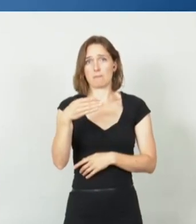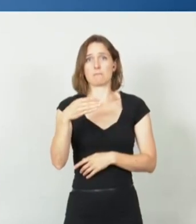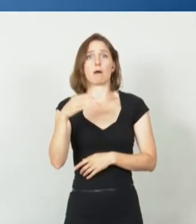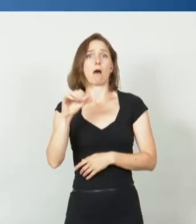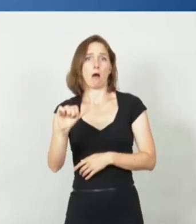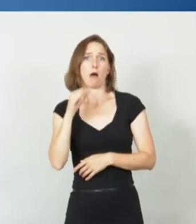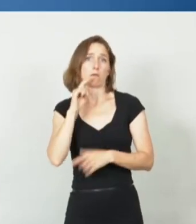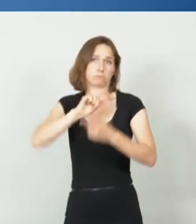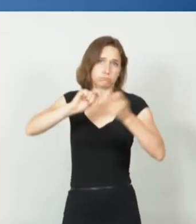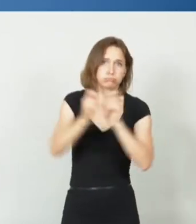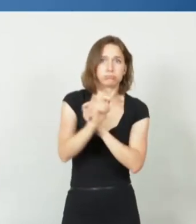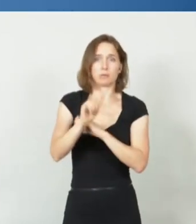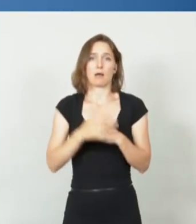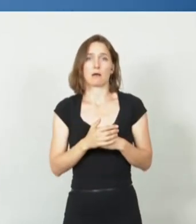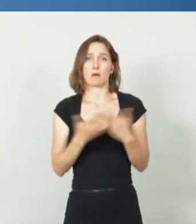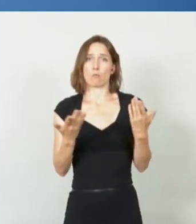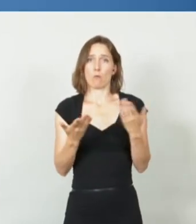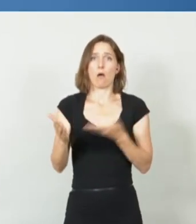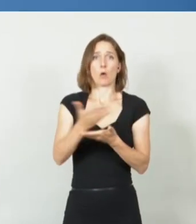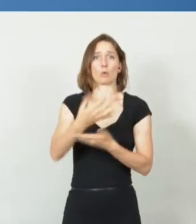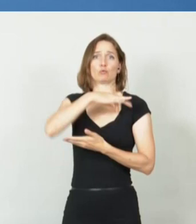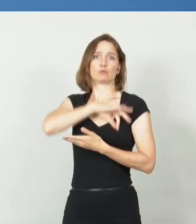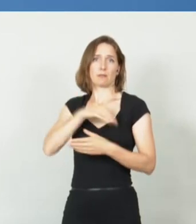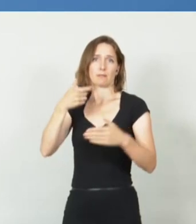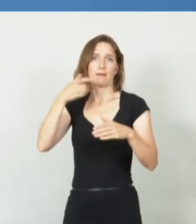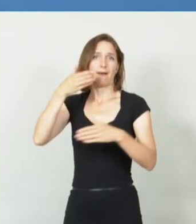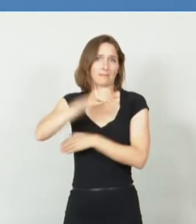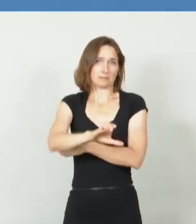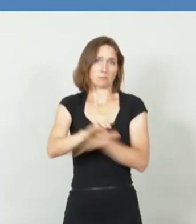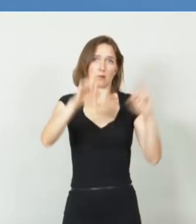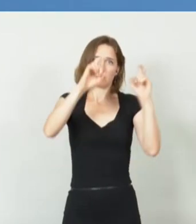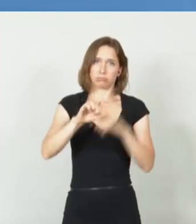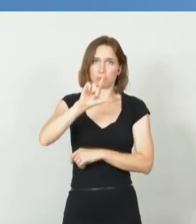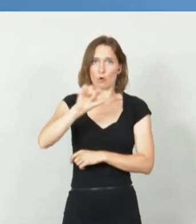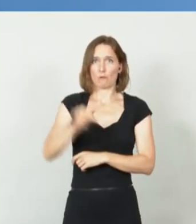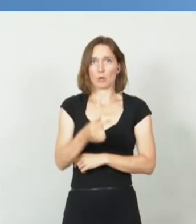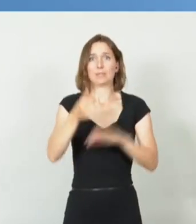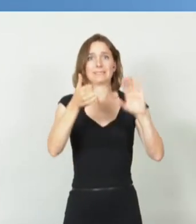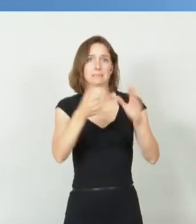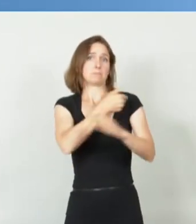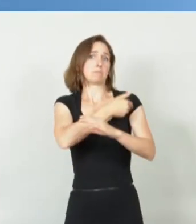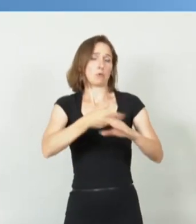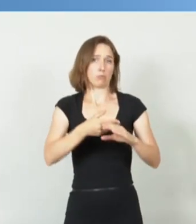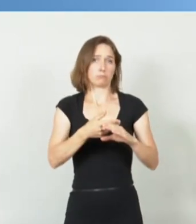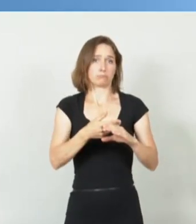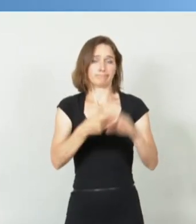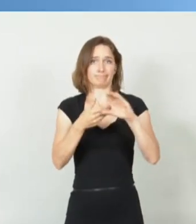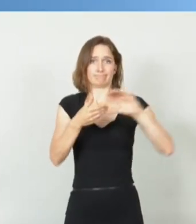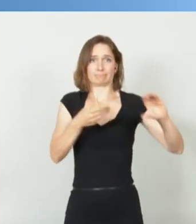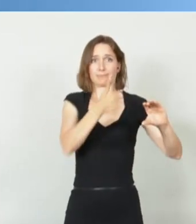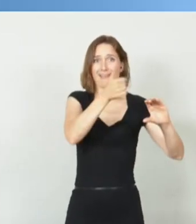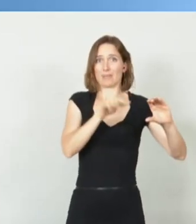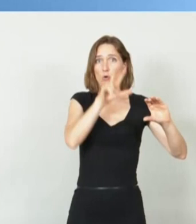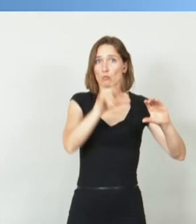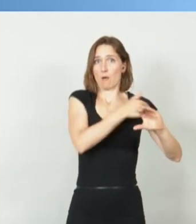nous avons une baisse des recettes d'investissement de 2 millions 6 dont un million 3 sont liés à la baisse du Fonds de